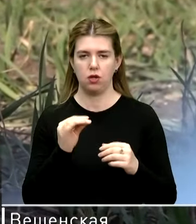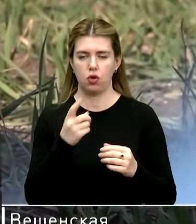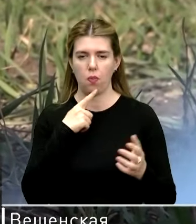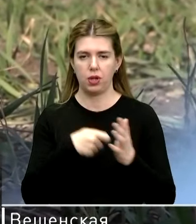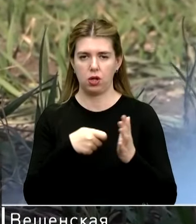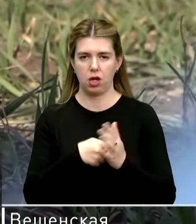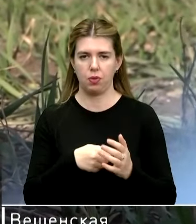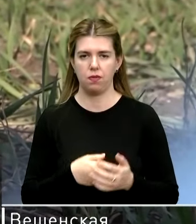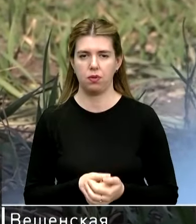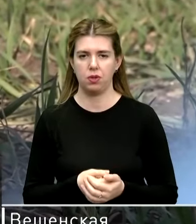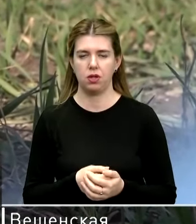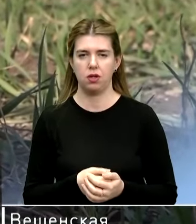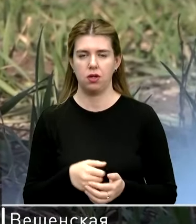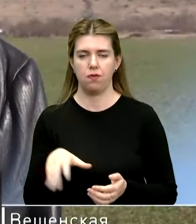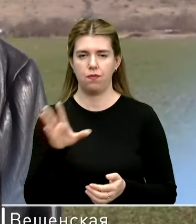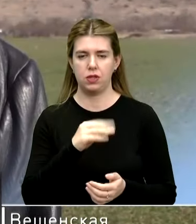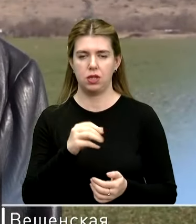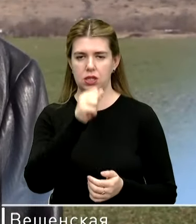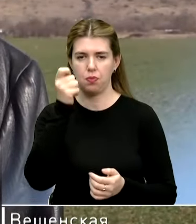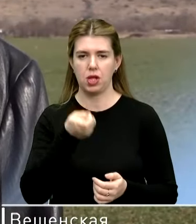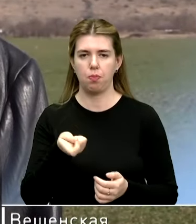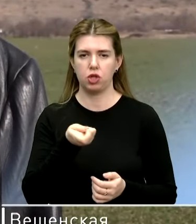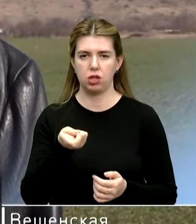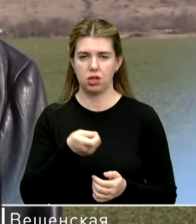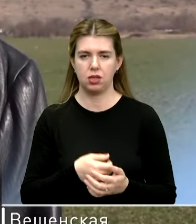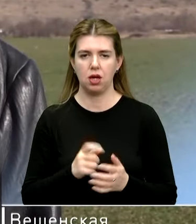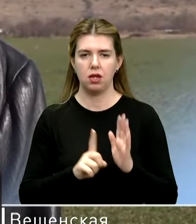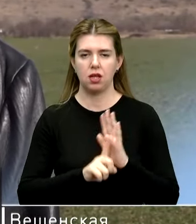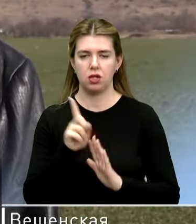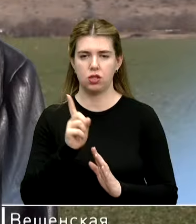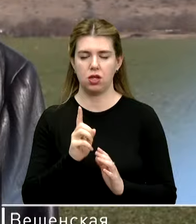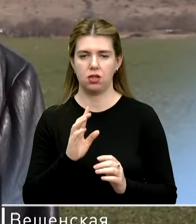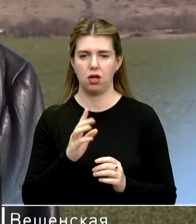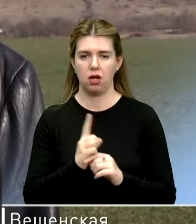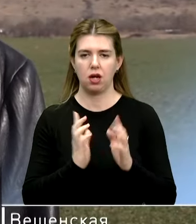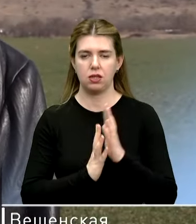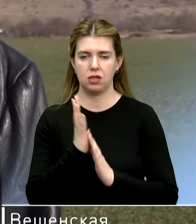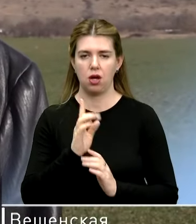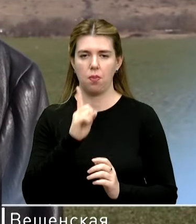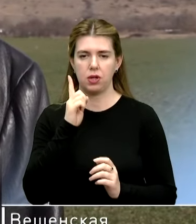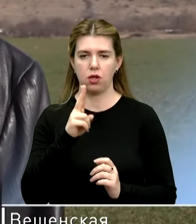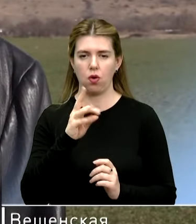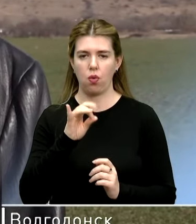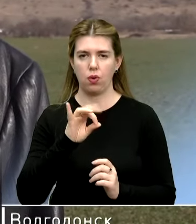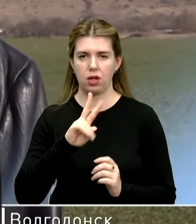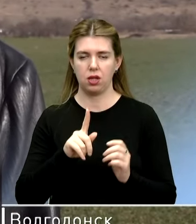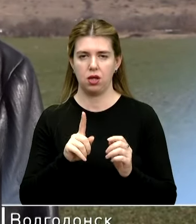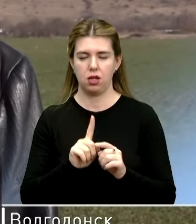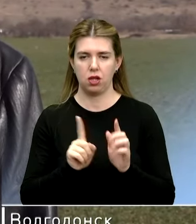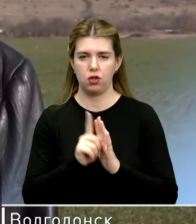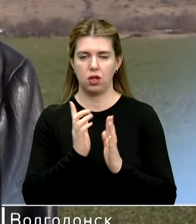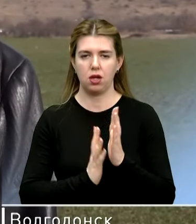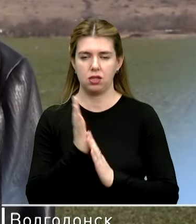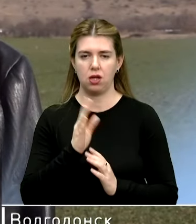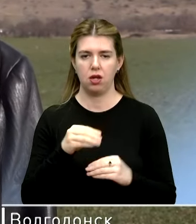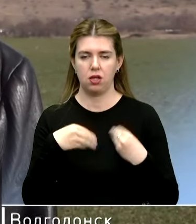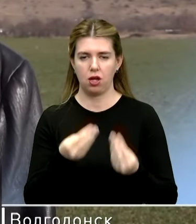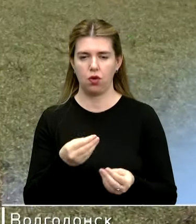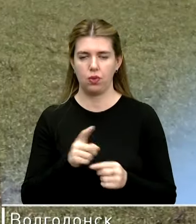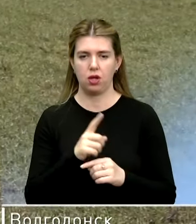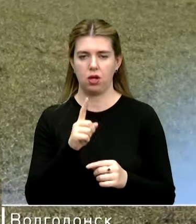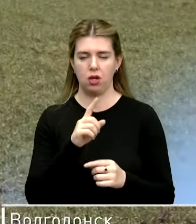подгонку. Конкретно сейчас озимая пшеница, она начинает вегетировать, только начинают молодые корни отрастать, и мы как раз вовремя даем